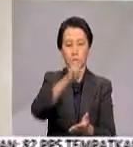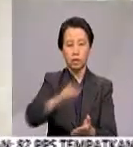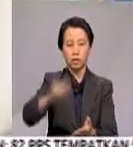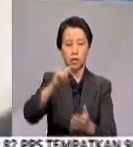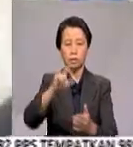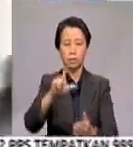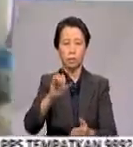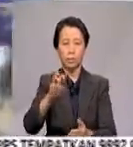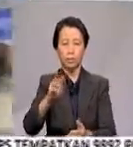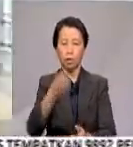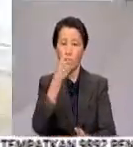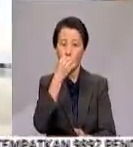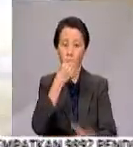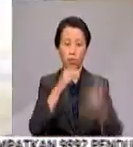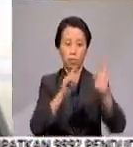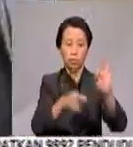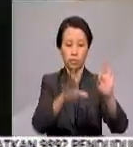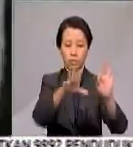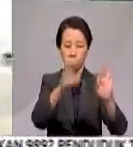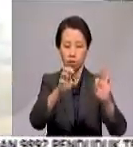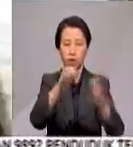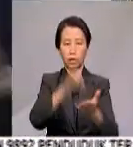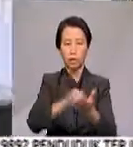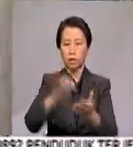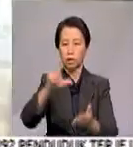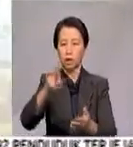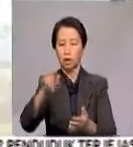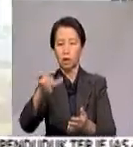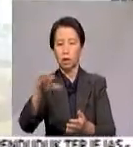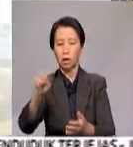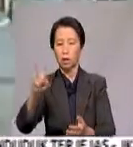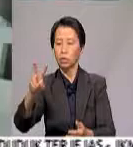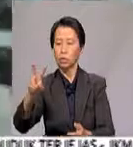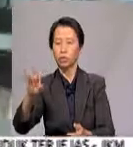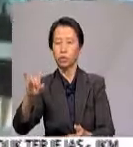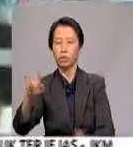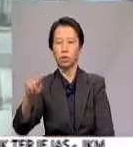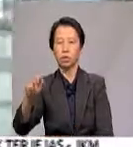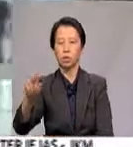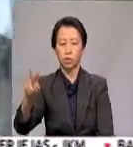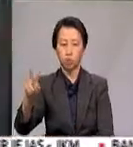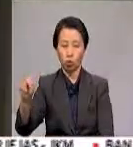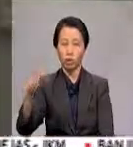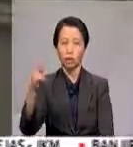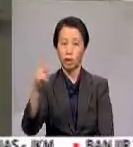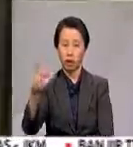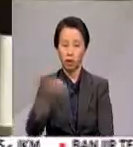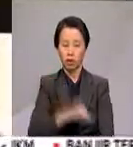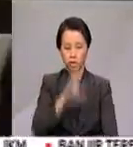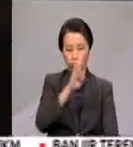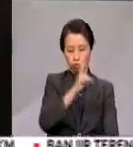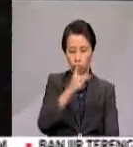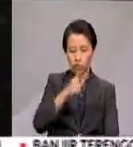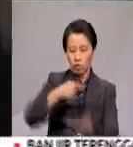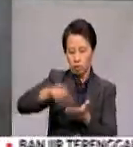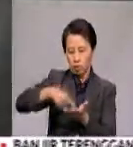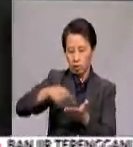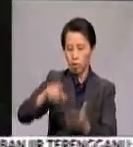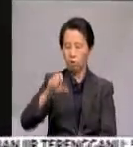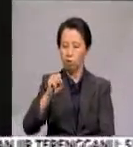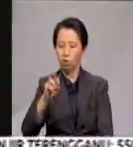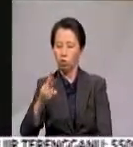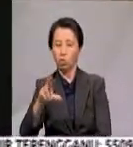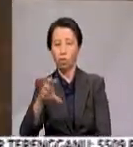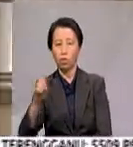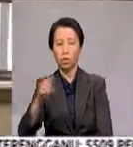Kong, RM9,500 di Louis Vuitton Stahil Kuala Lumpur dan lebih RM7,000 di Swarovski